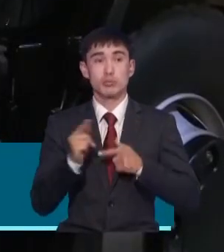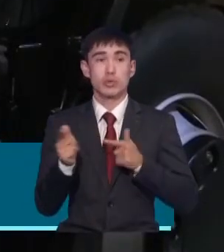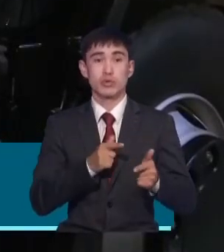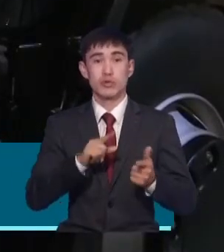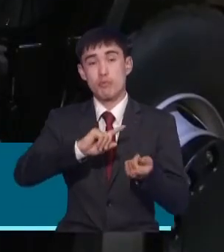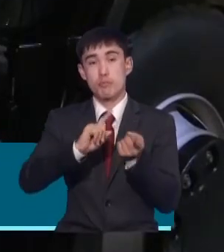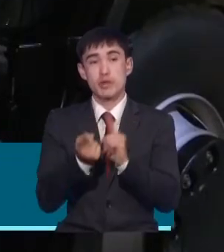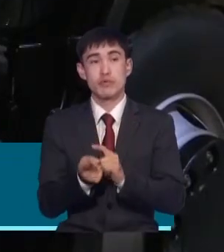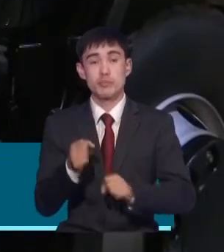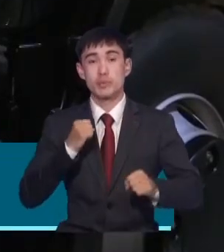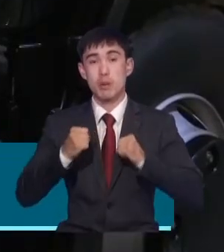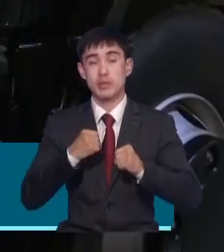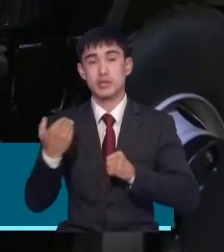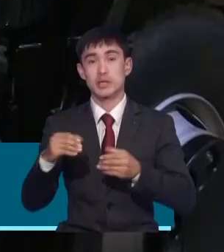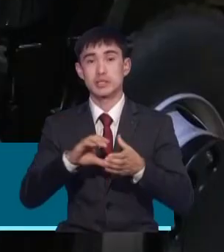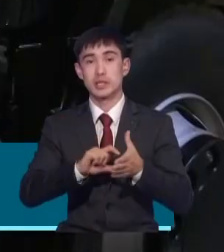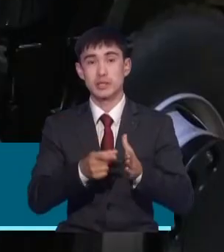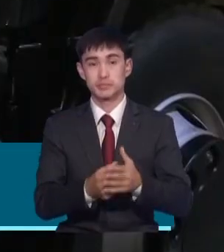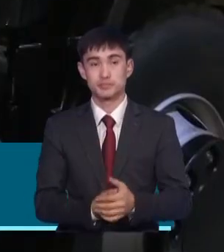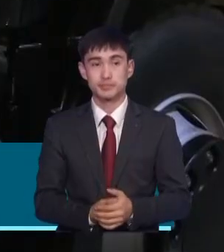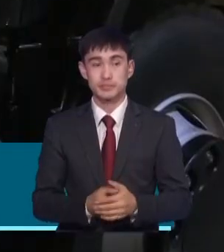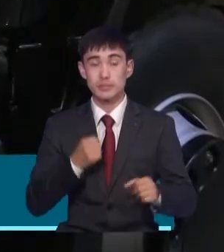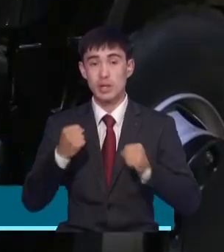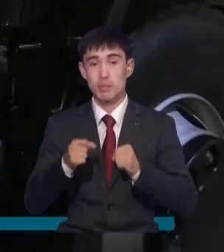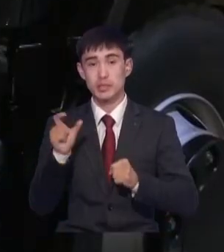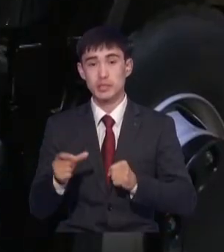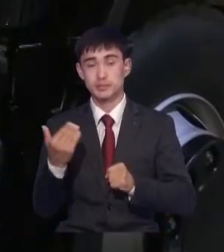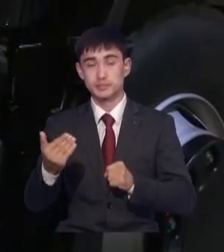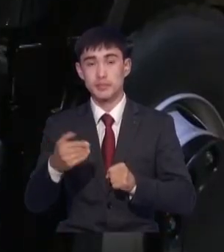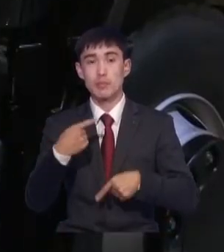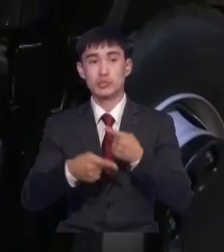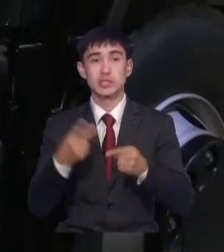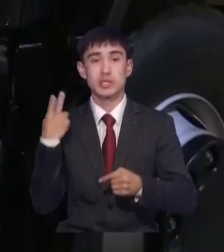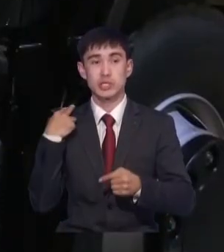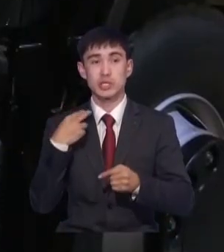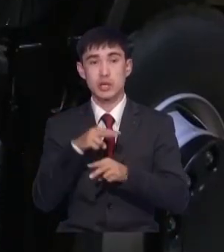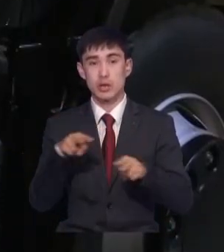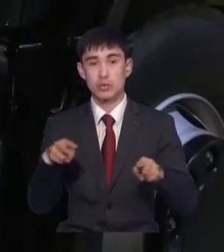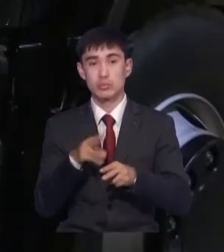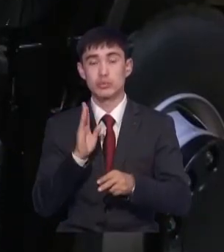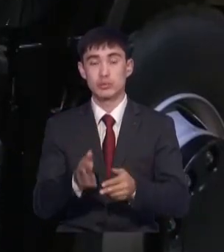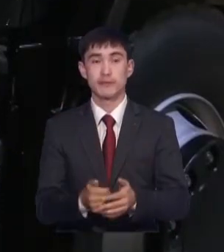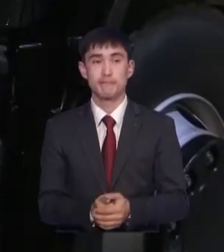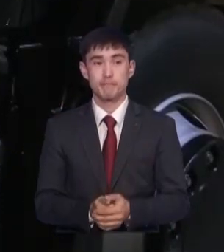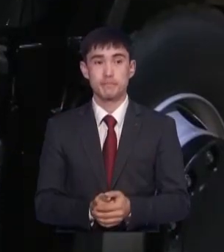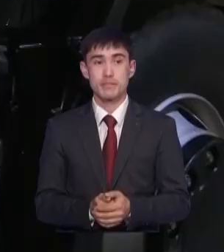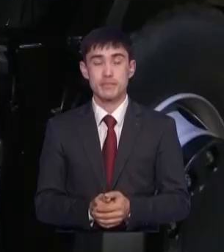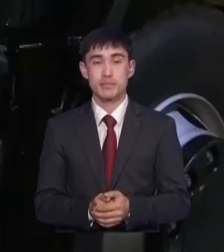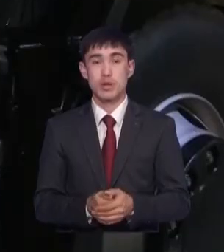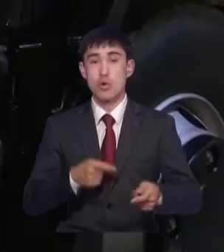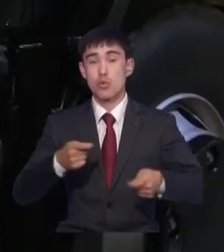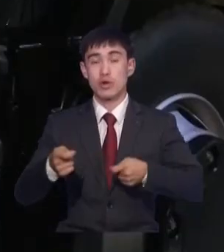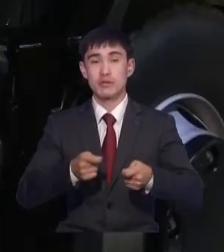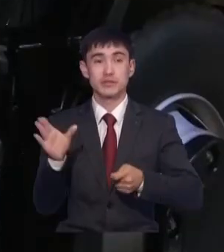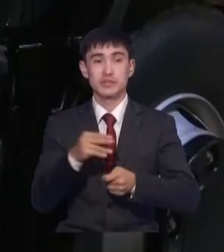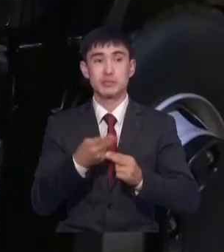его переводим в командир отделения. Это командир отделения после начальника караула. А вообще руководить